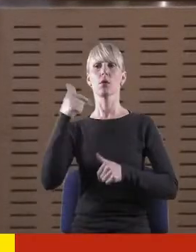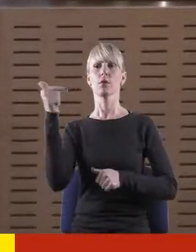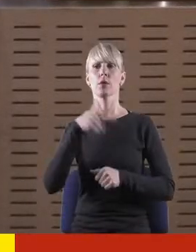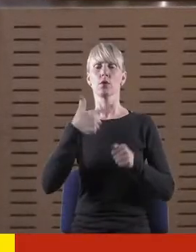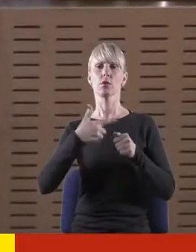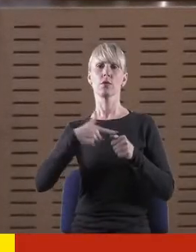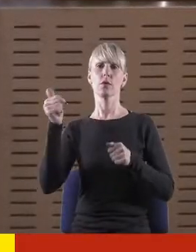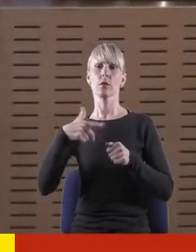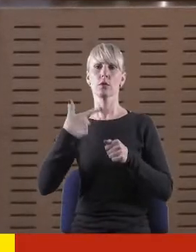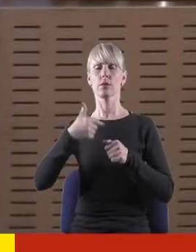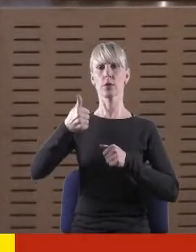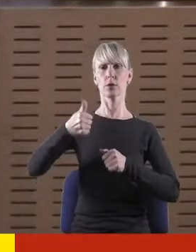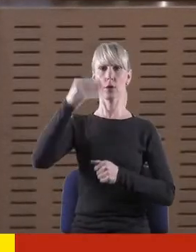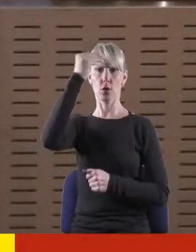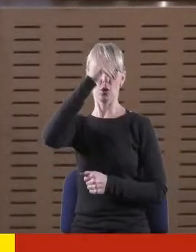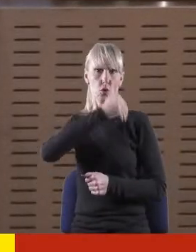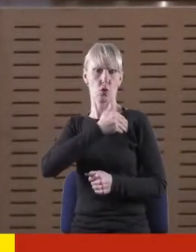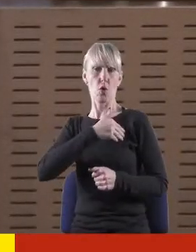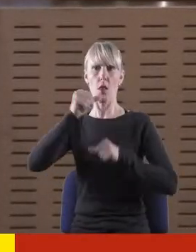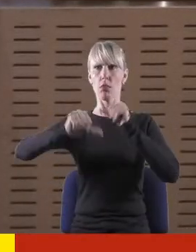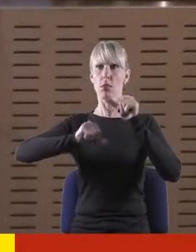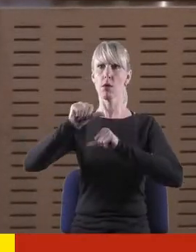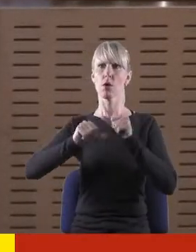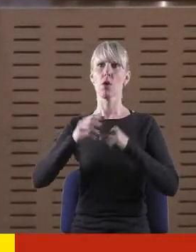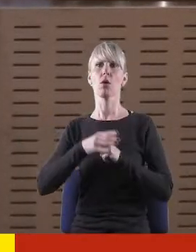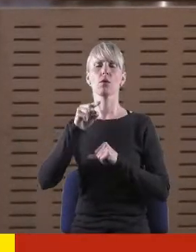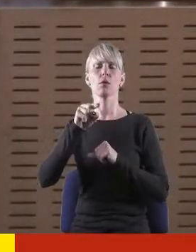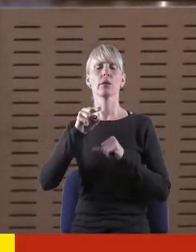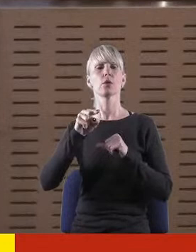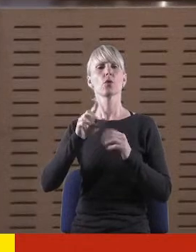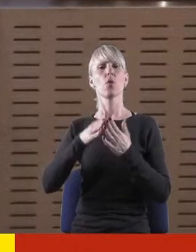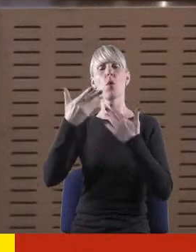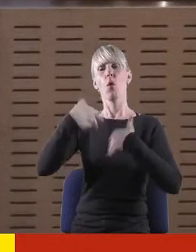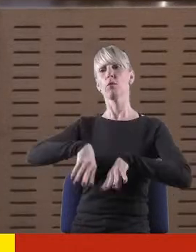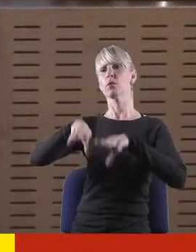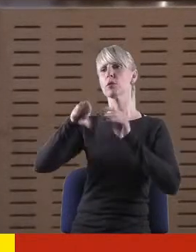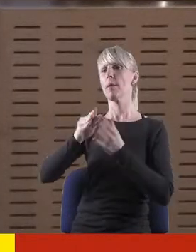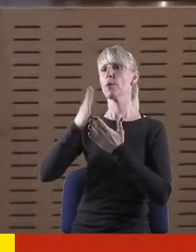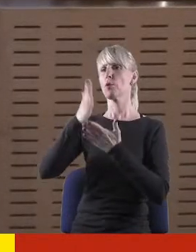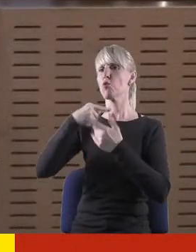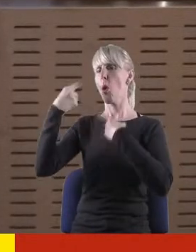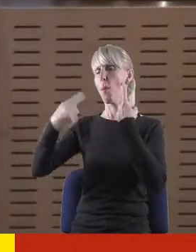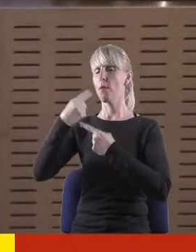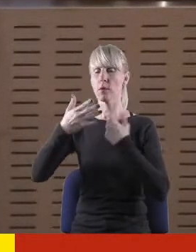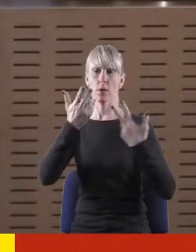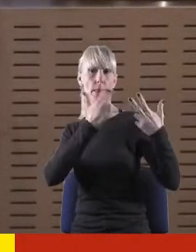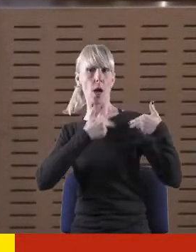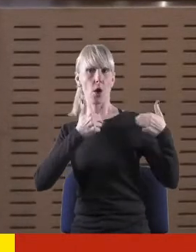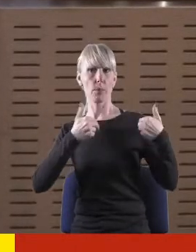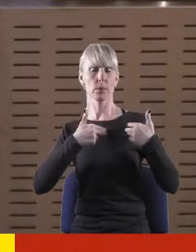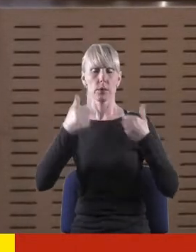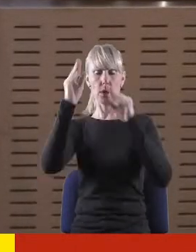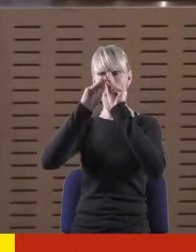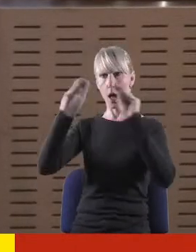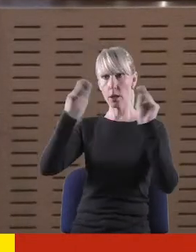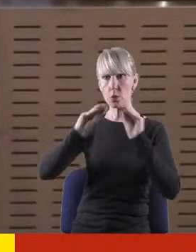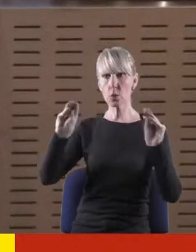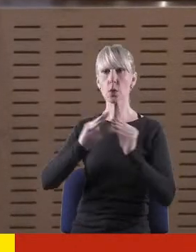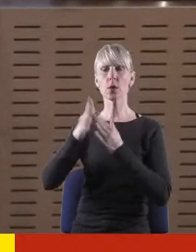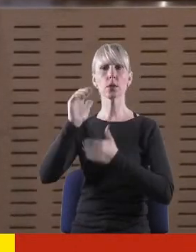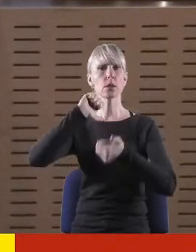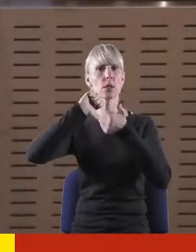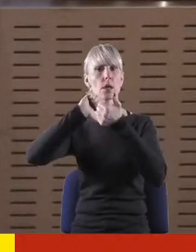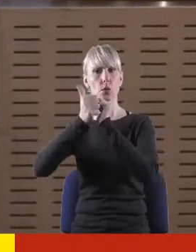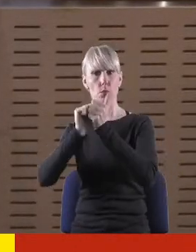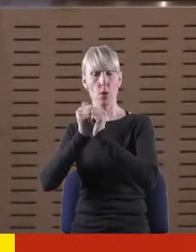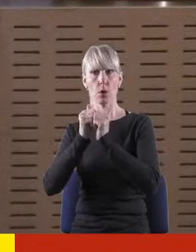2020-2021. Temat ten został wstępnie omówiony na Komisji Kultury, Edukacji i Sportu, ale bardzo